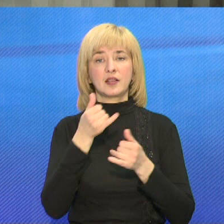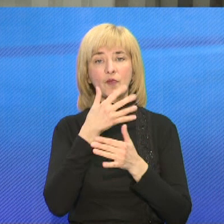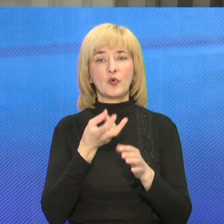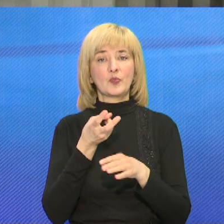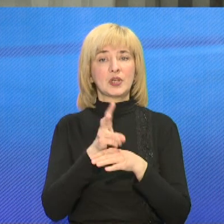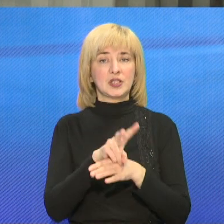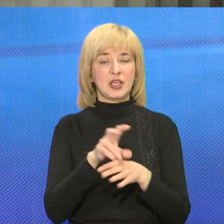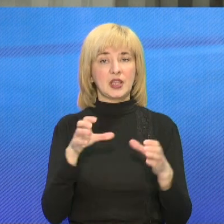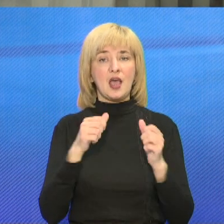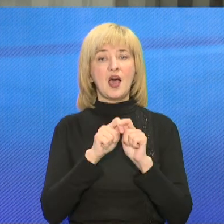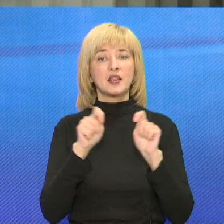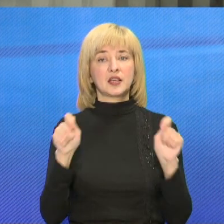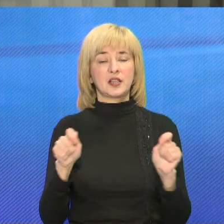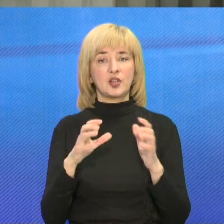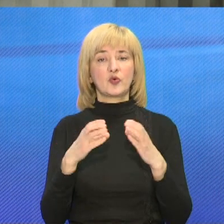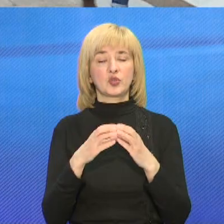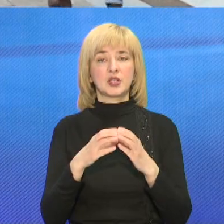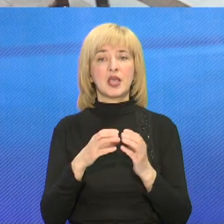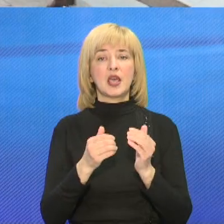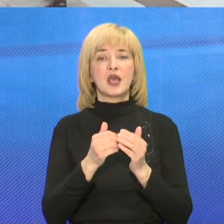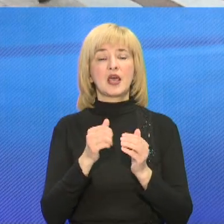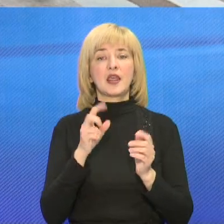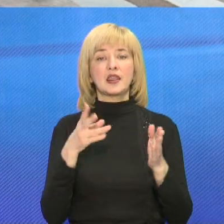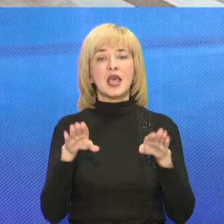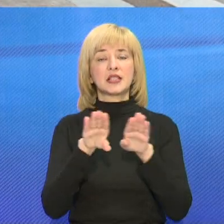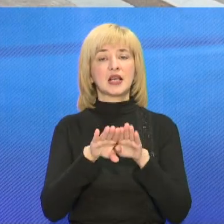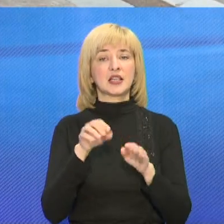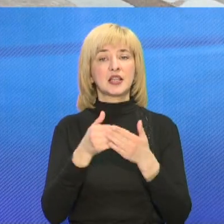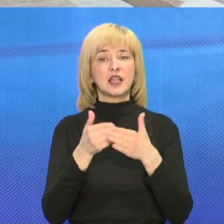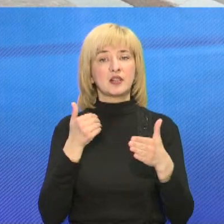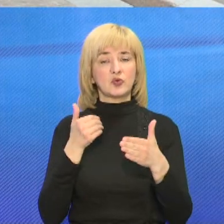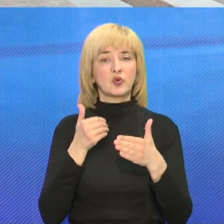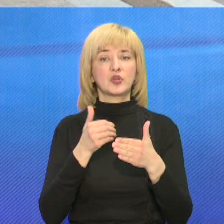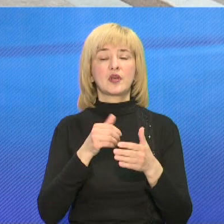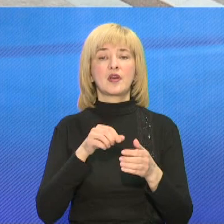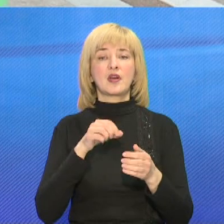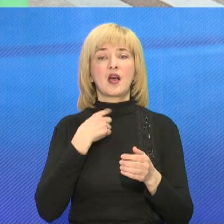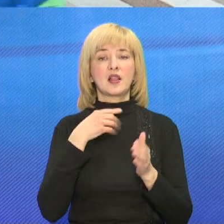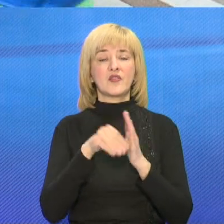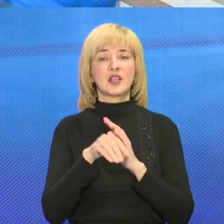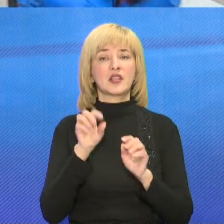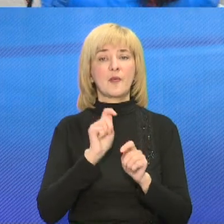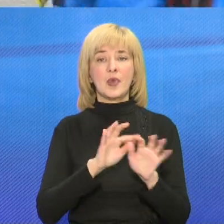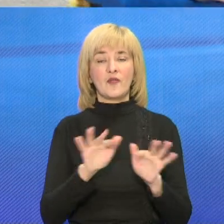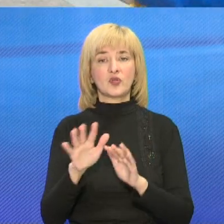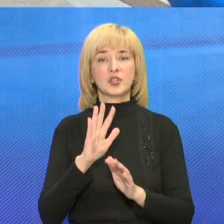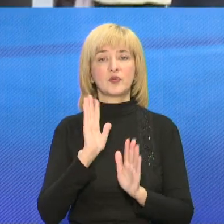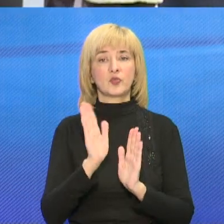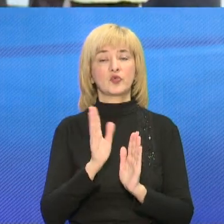ўчасткі. На закрытых датэрміновае галасаванне не праводзіцца, яны адкрыюцца ў асноўны дзень 27